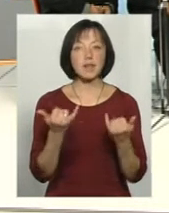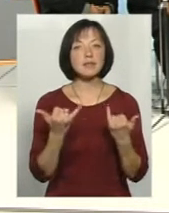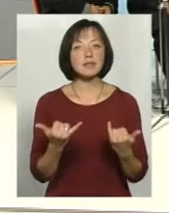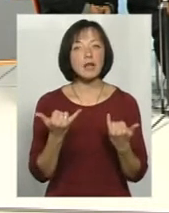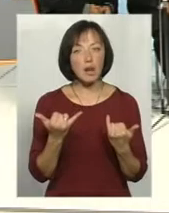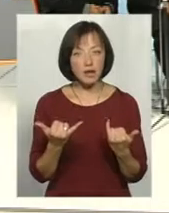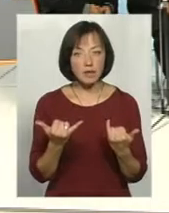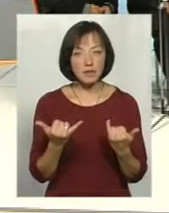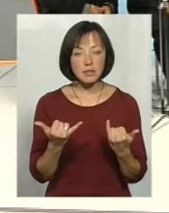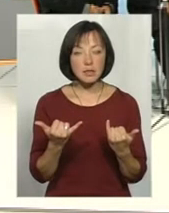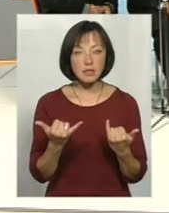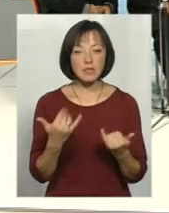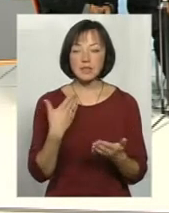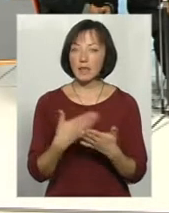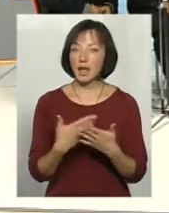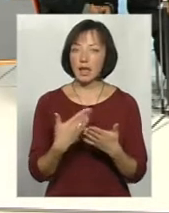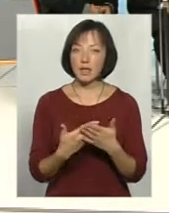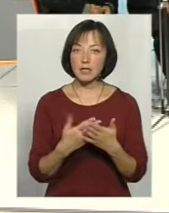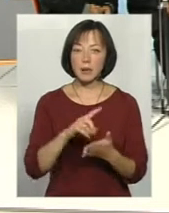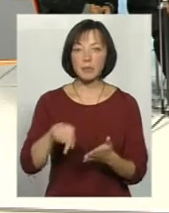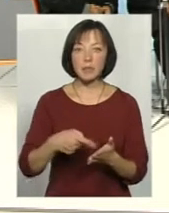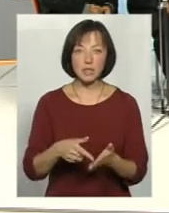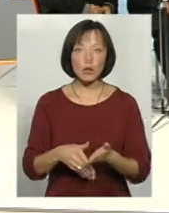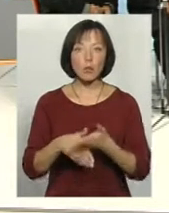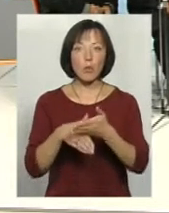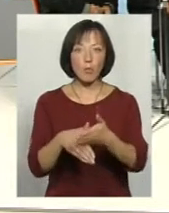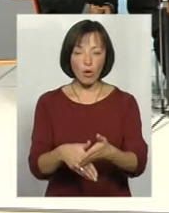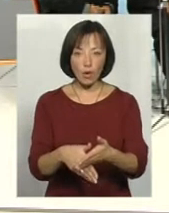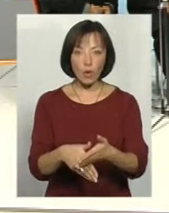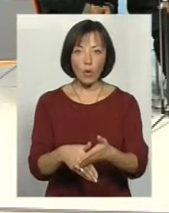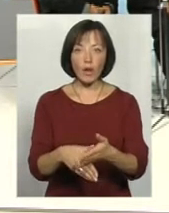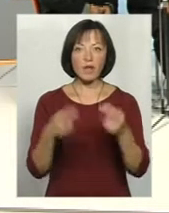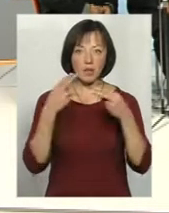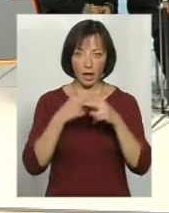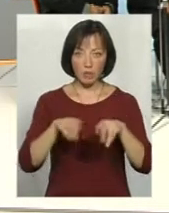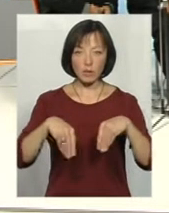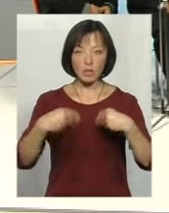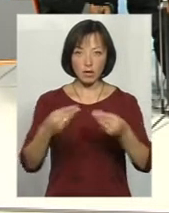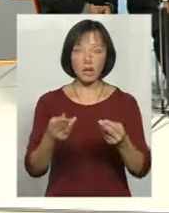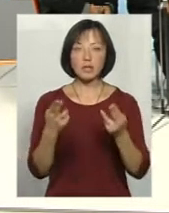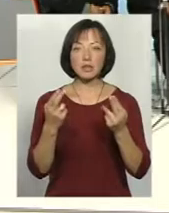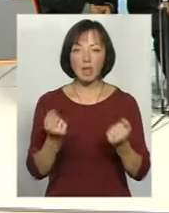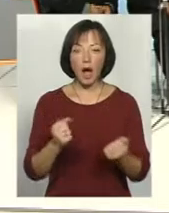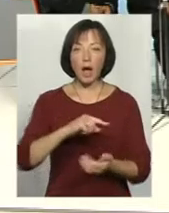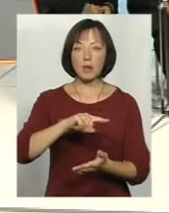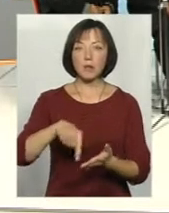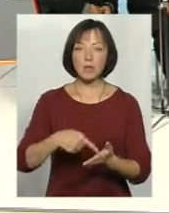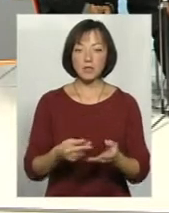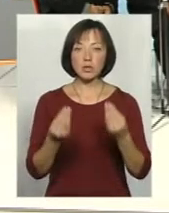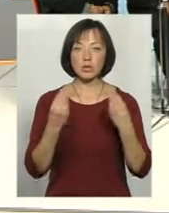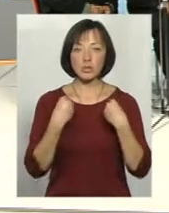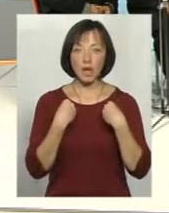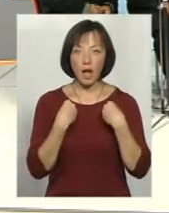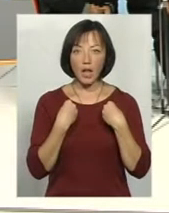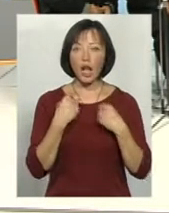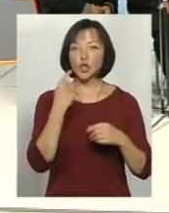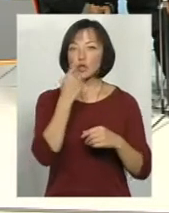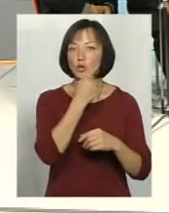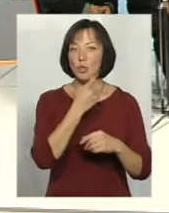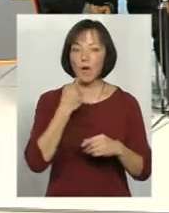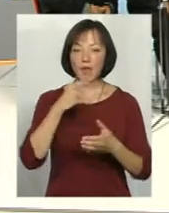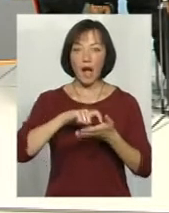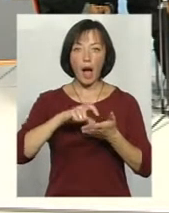наскільки я пам'ятаю, здається, місто допомогло якимось чином технікою, да, обладнанням, так? Місто допомогло нам пересувний стоматологічний кабінет,